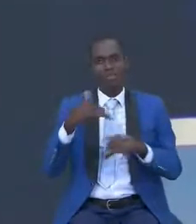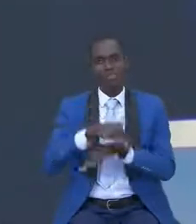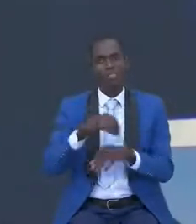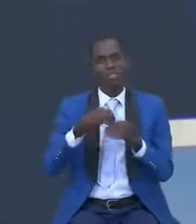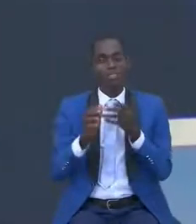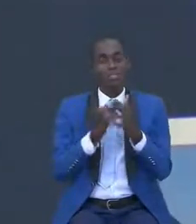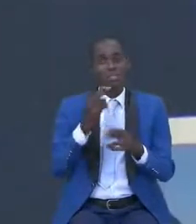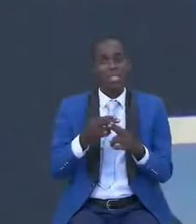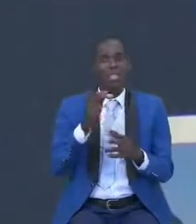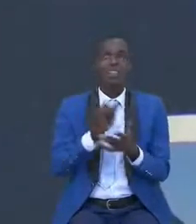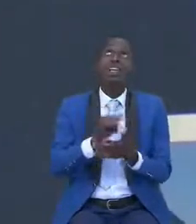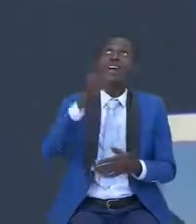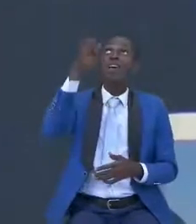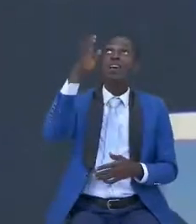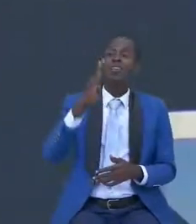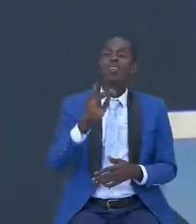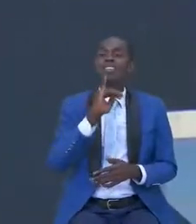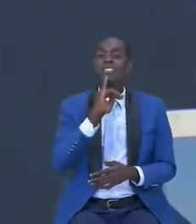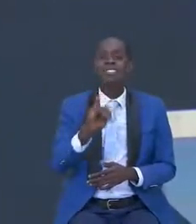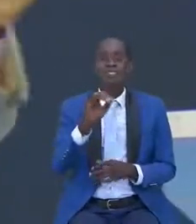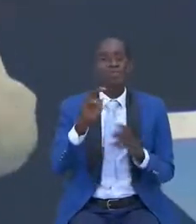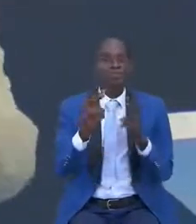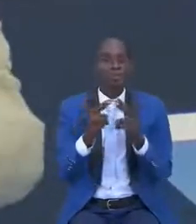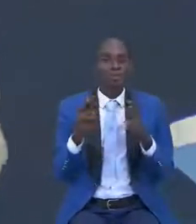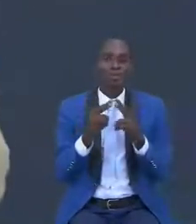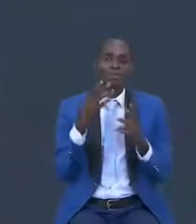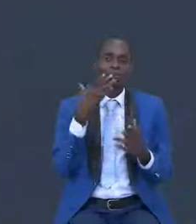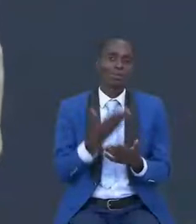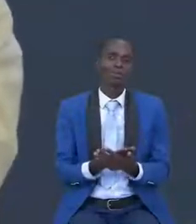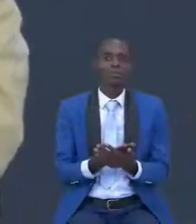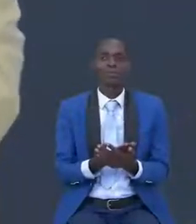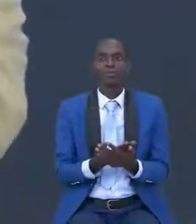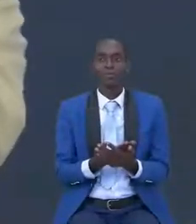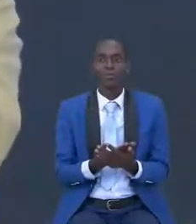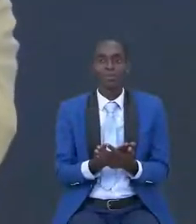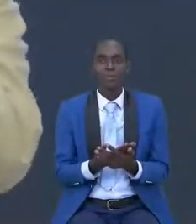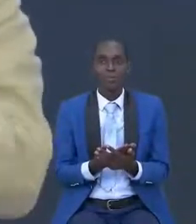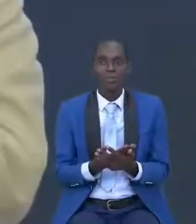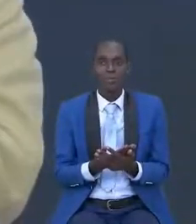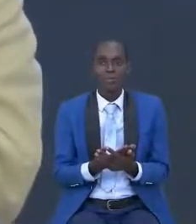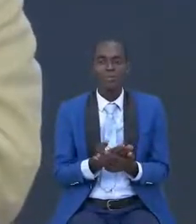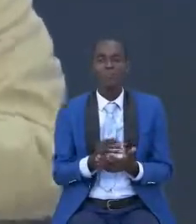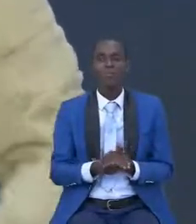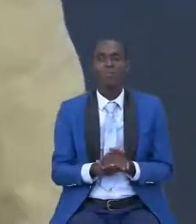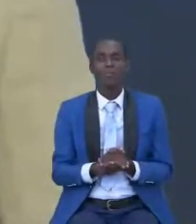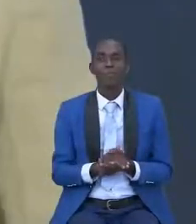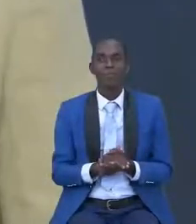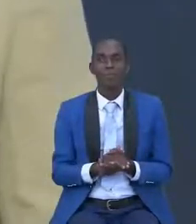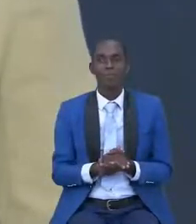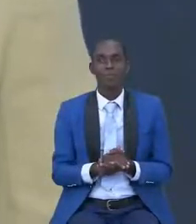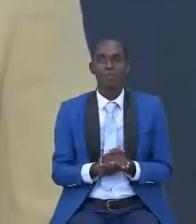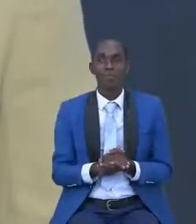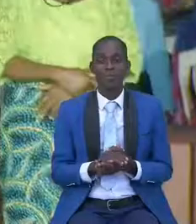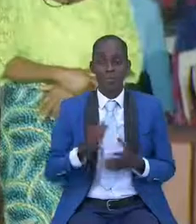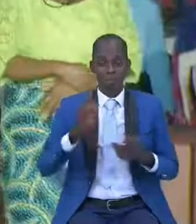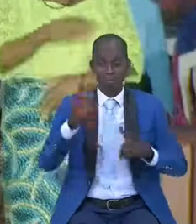Et tu verras dans ta vie ce soir que Dieu est très bon. Pas seulement